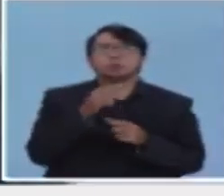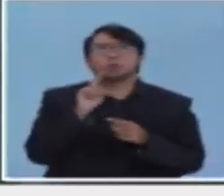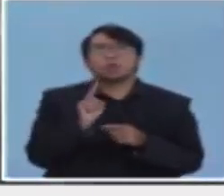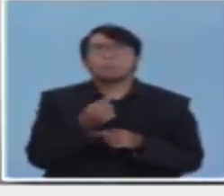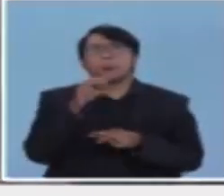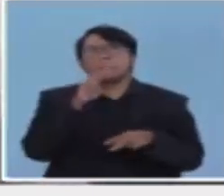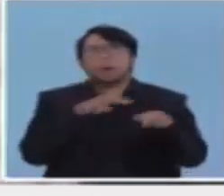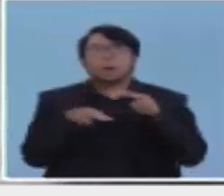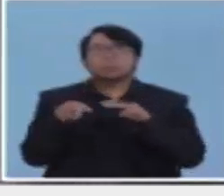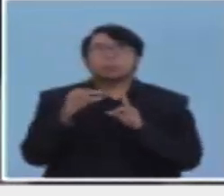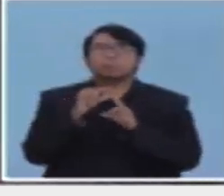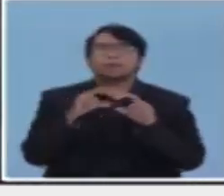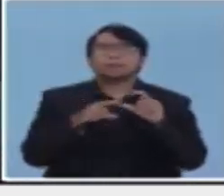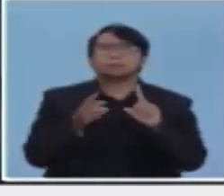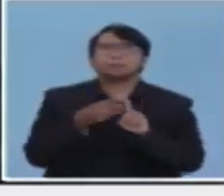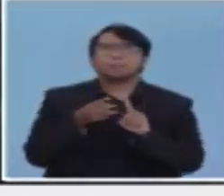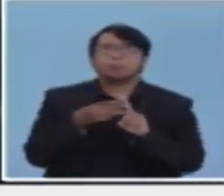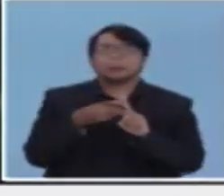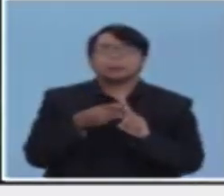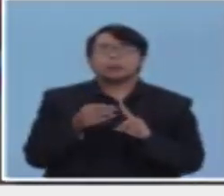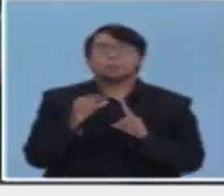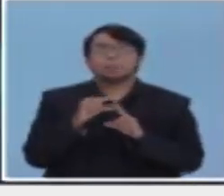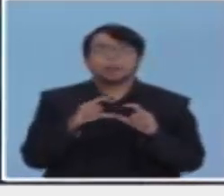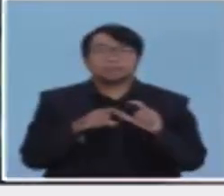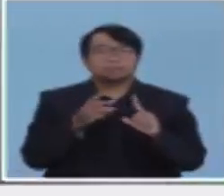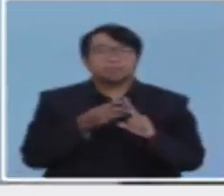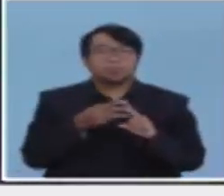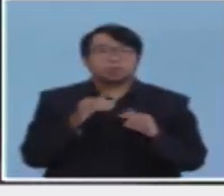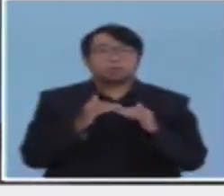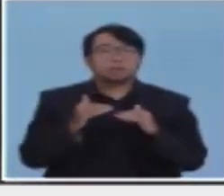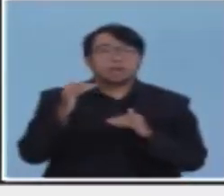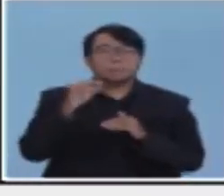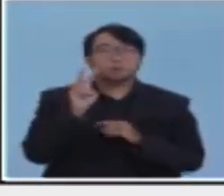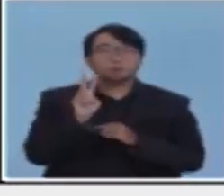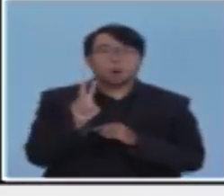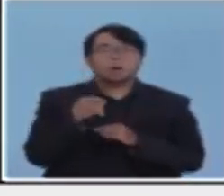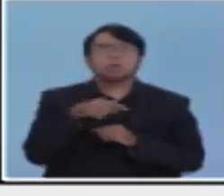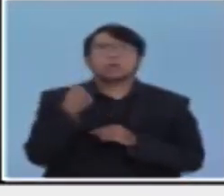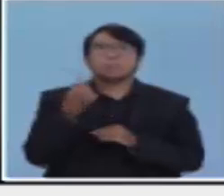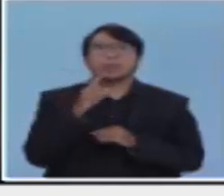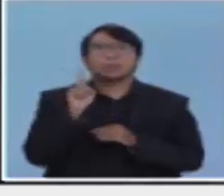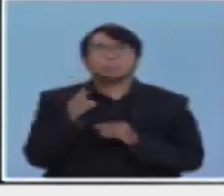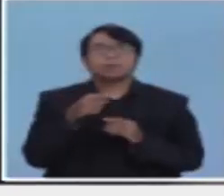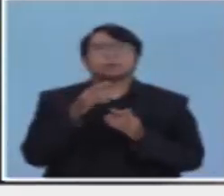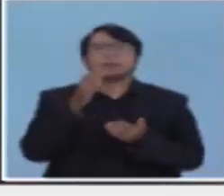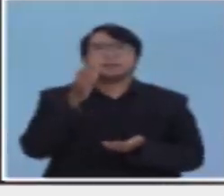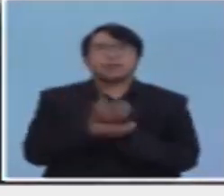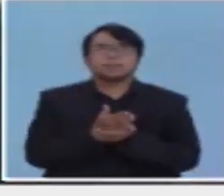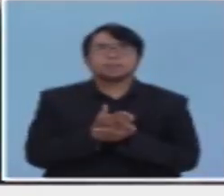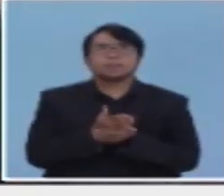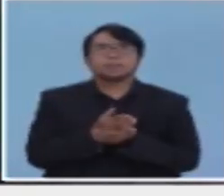lapangan. Jadi PSBB tahap kedua ini kami akan jauh lebih tegas dan ketat untuk menerapkan sanksi di